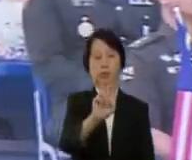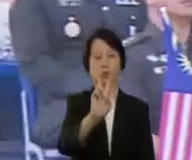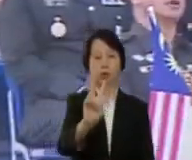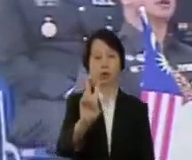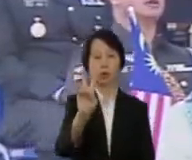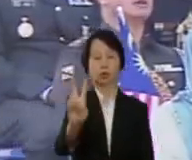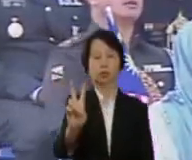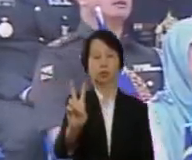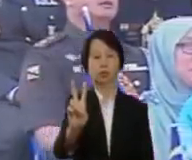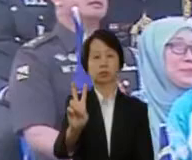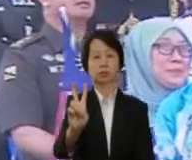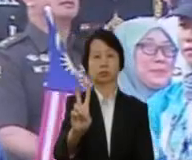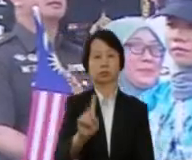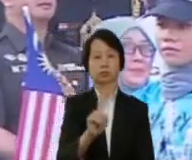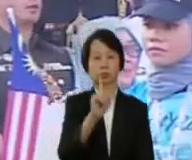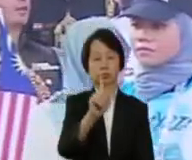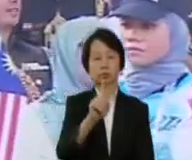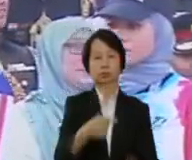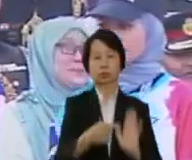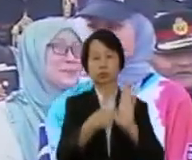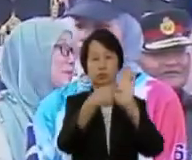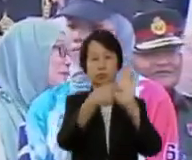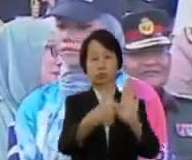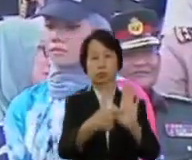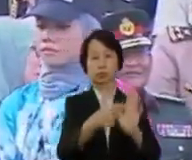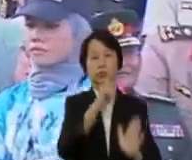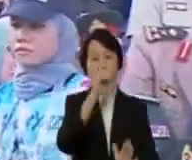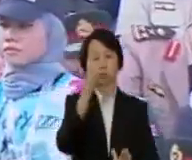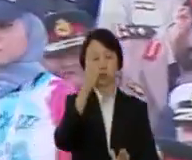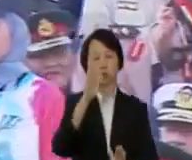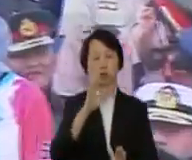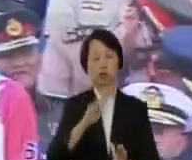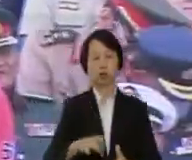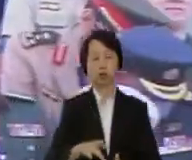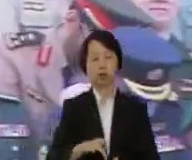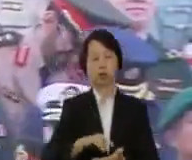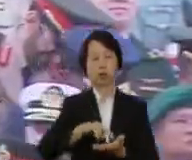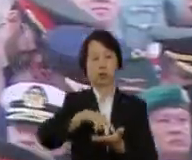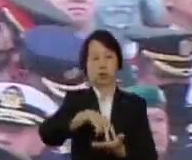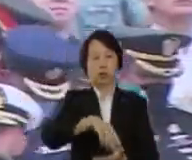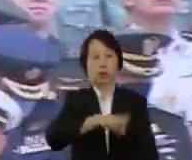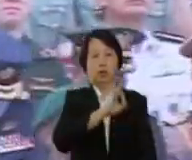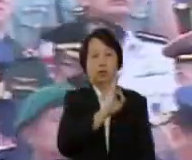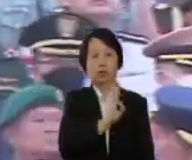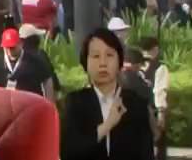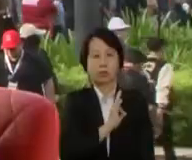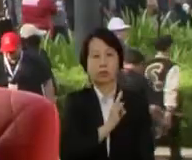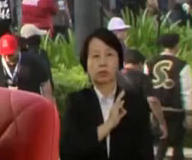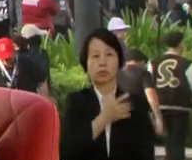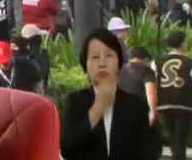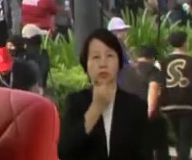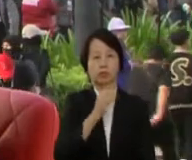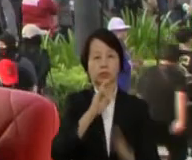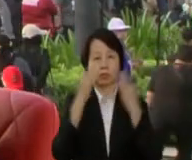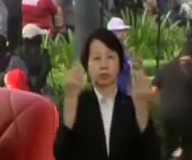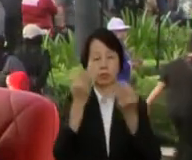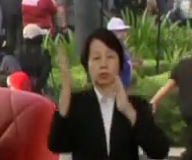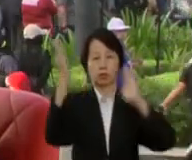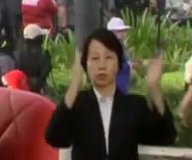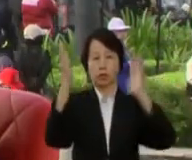2022, satu persembahan yang pastinya akan membangkitkan keterjayaan seluruh keluarga